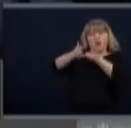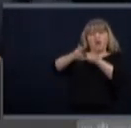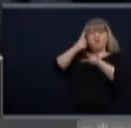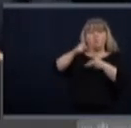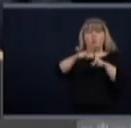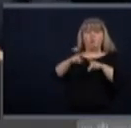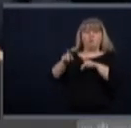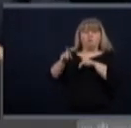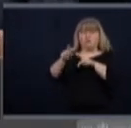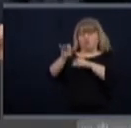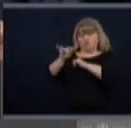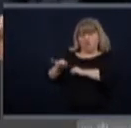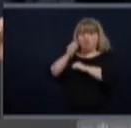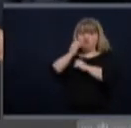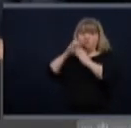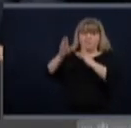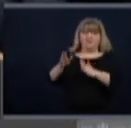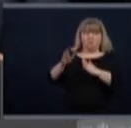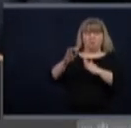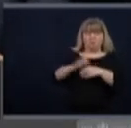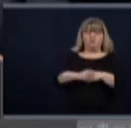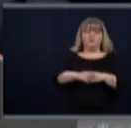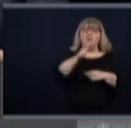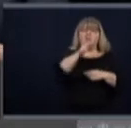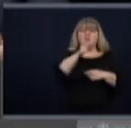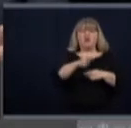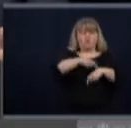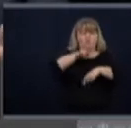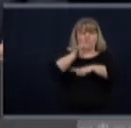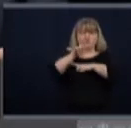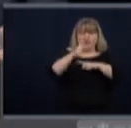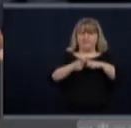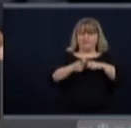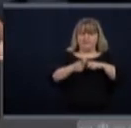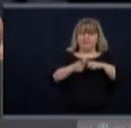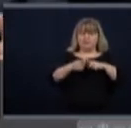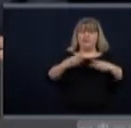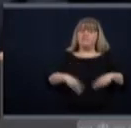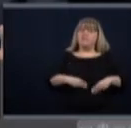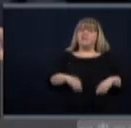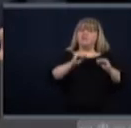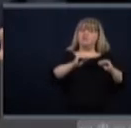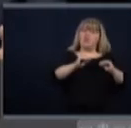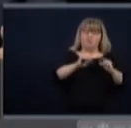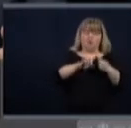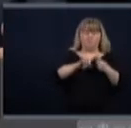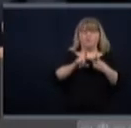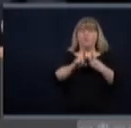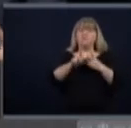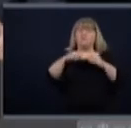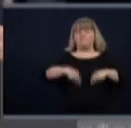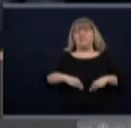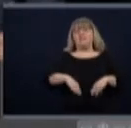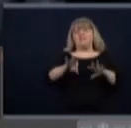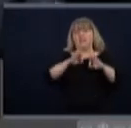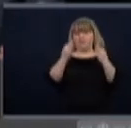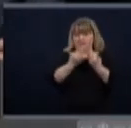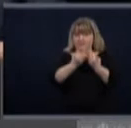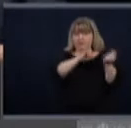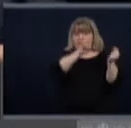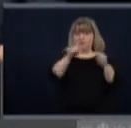Tantôt, à 15h30, le ministre de l'Éducation puis le ministre de la Famille vont